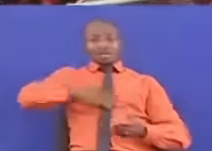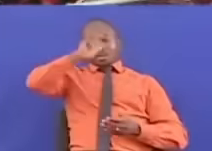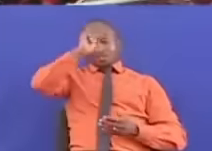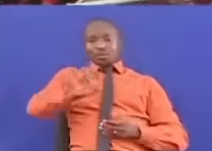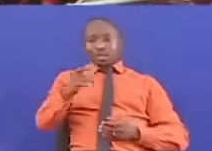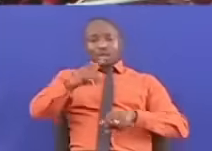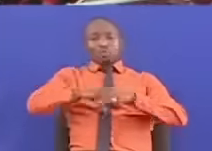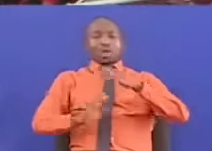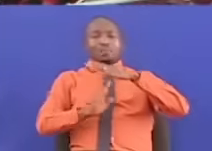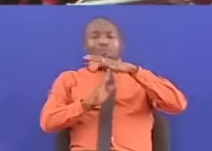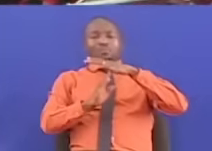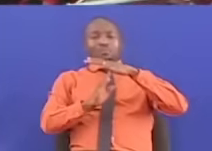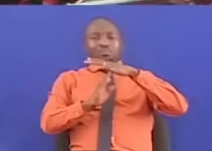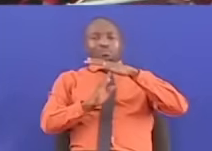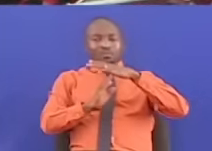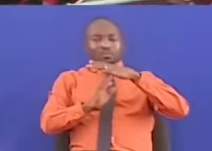meshi